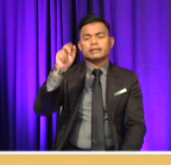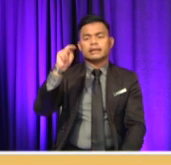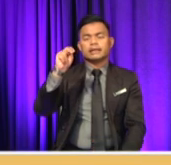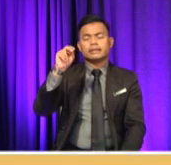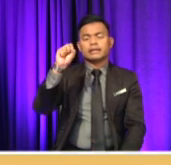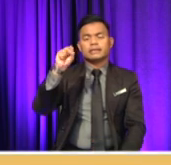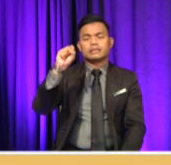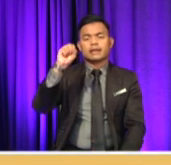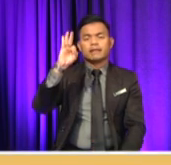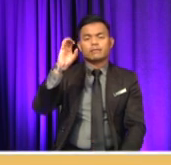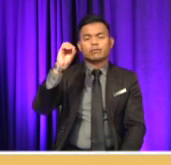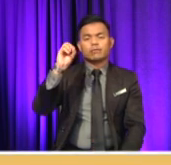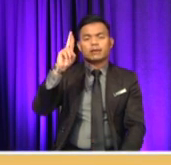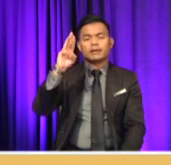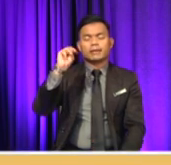dan